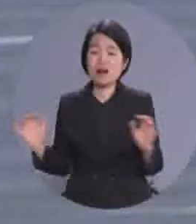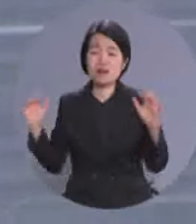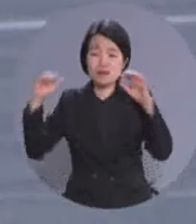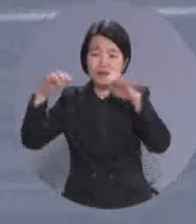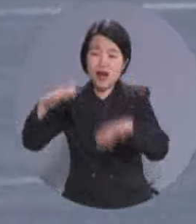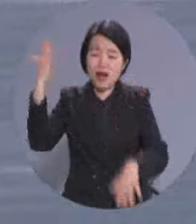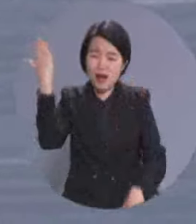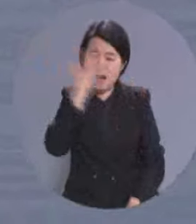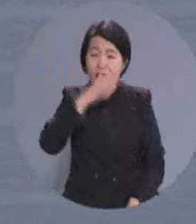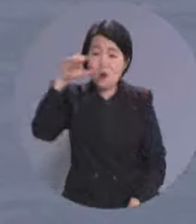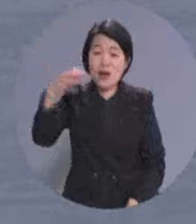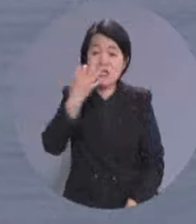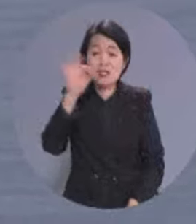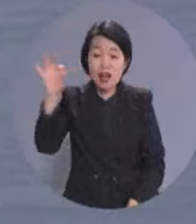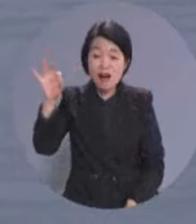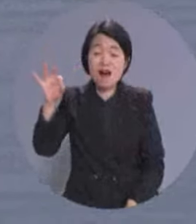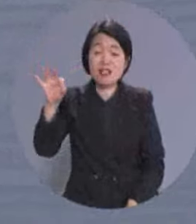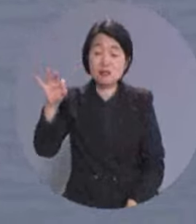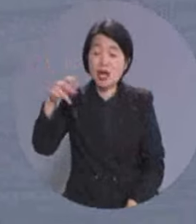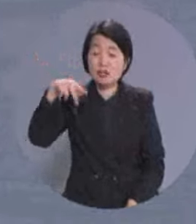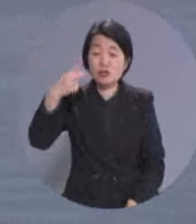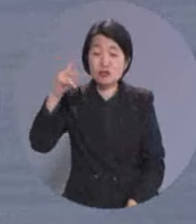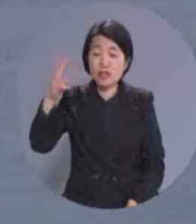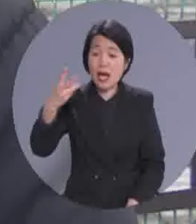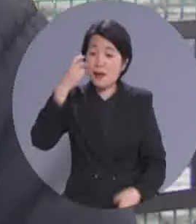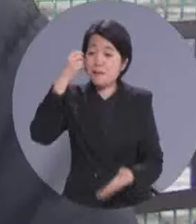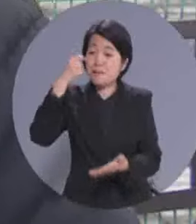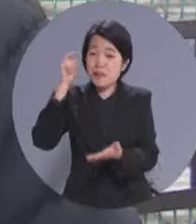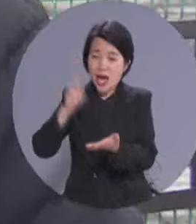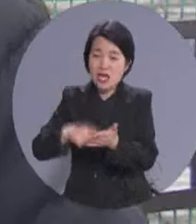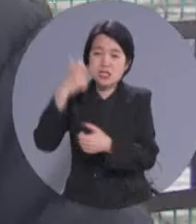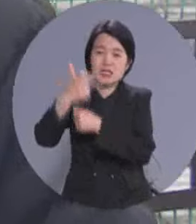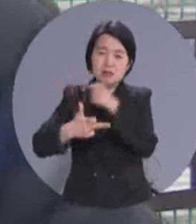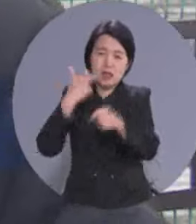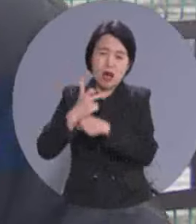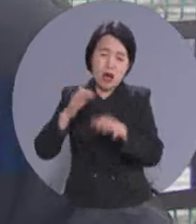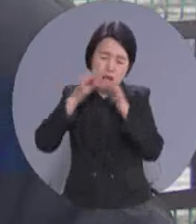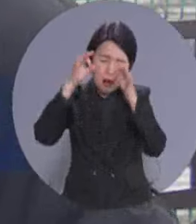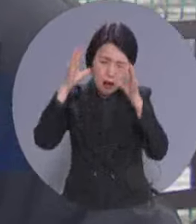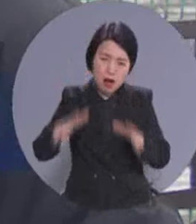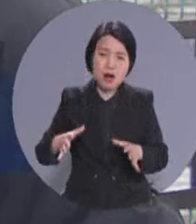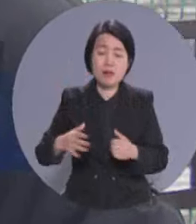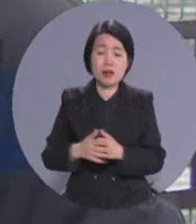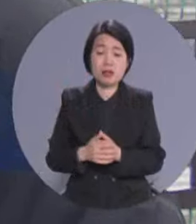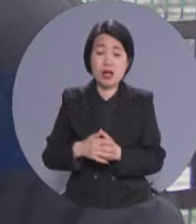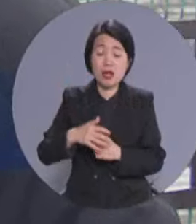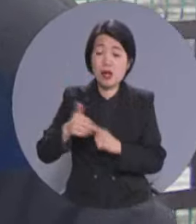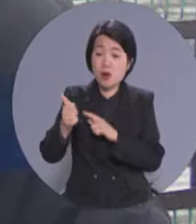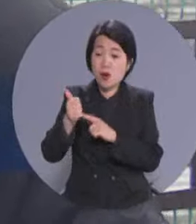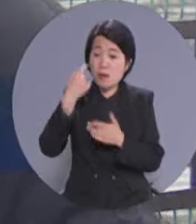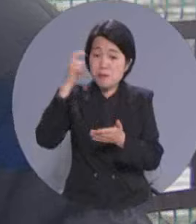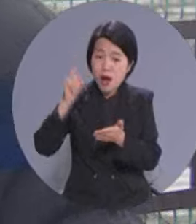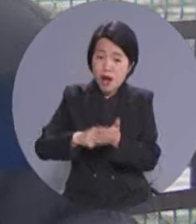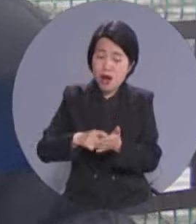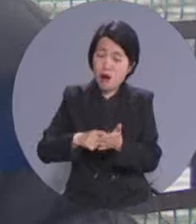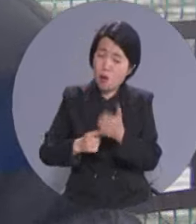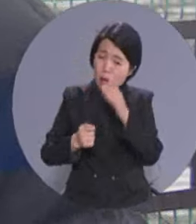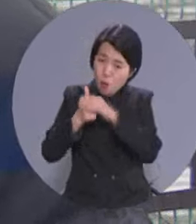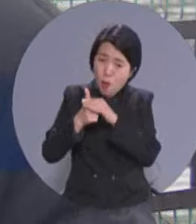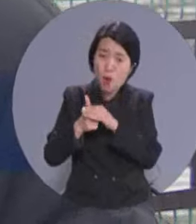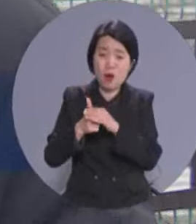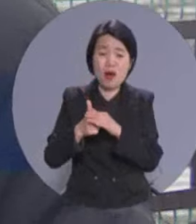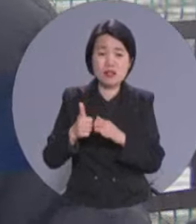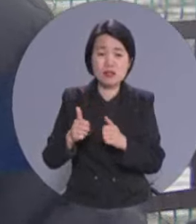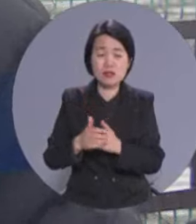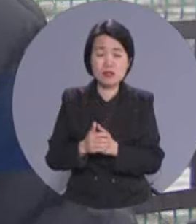곳이지만 수달이 포착된 건 17년 만입니다. 도심에서 발견된 것은 상당히 이례적이고 제가 생각하기에는